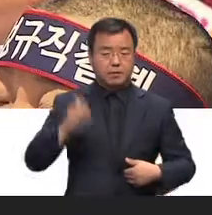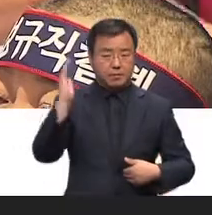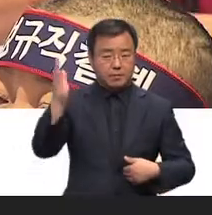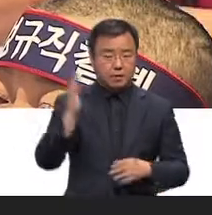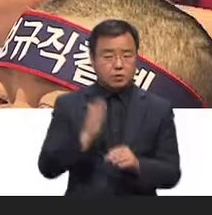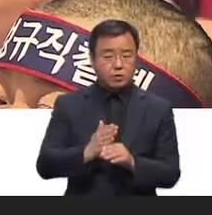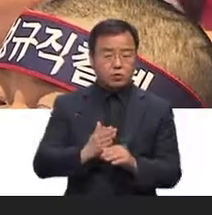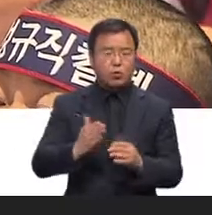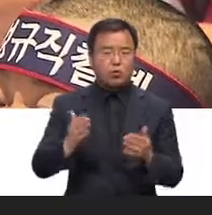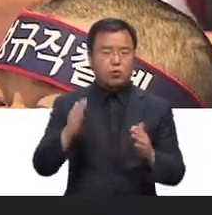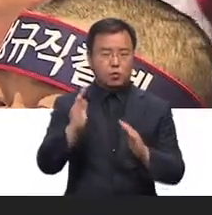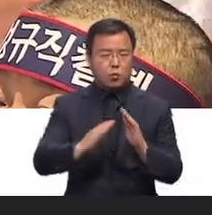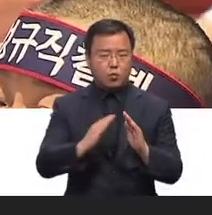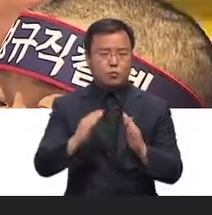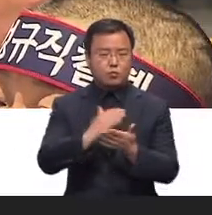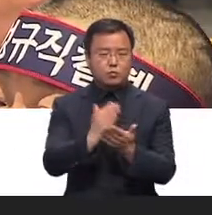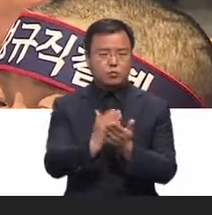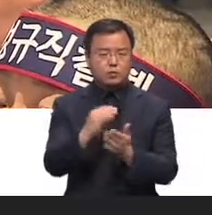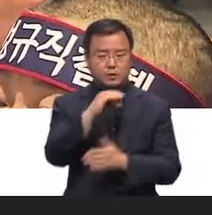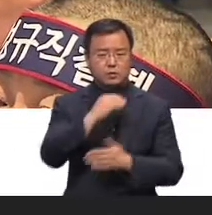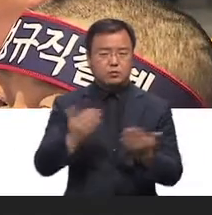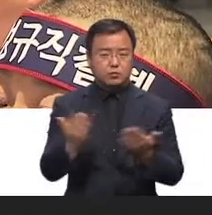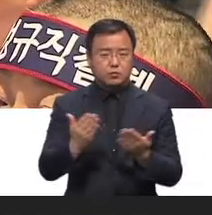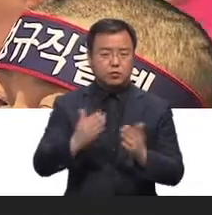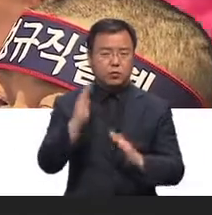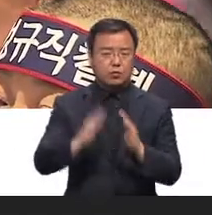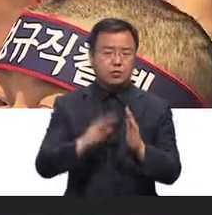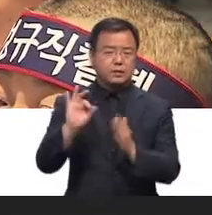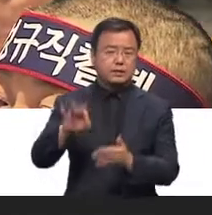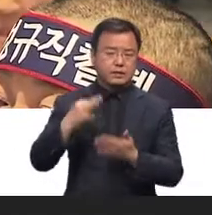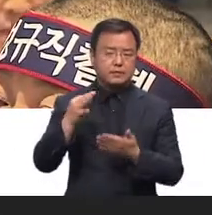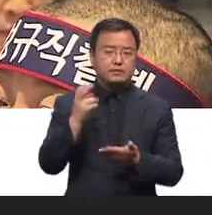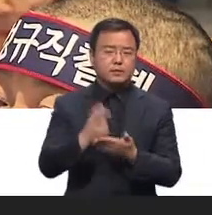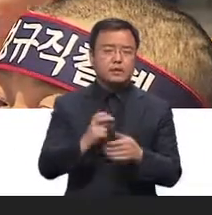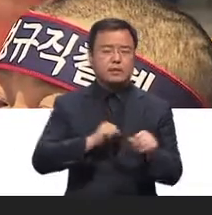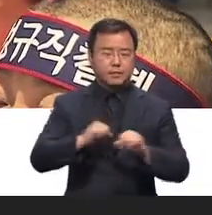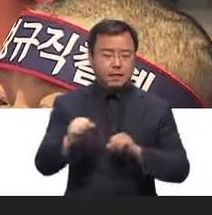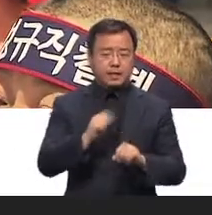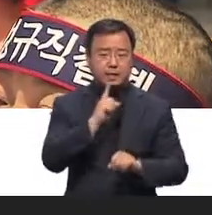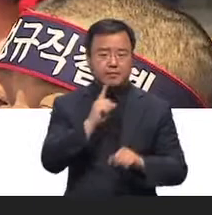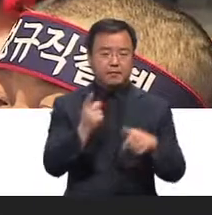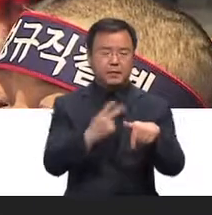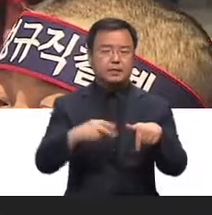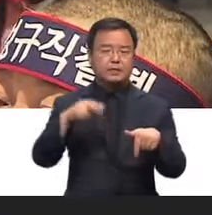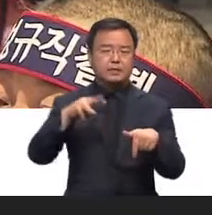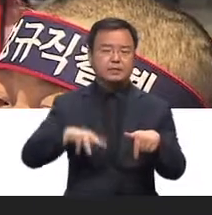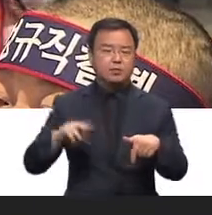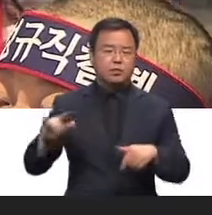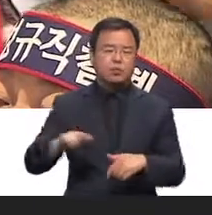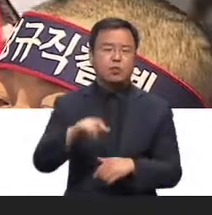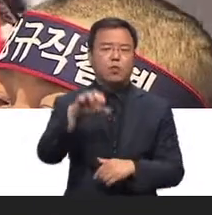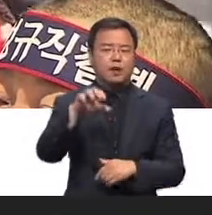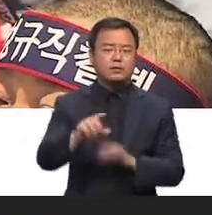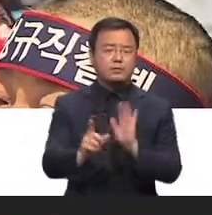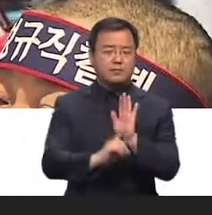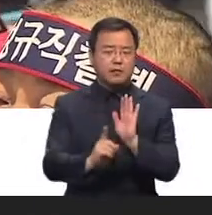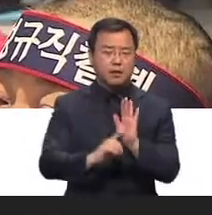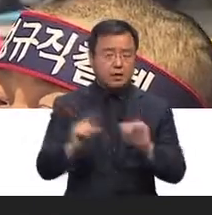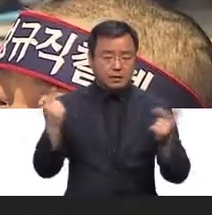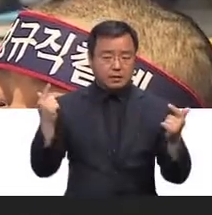정규직화 공정 인근 제 하시겠다고 인천공항에 가서 발표 하시지